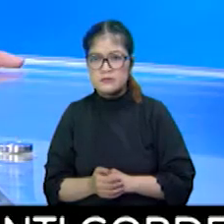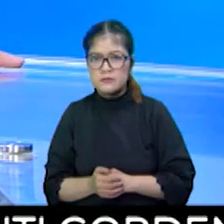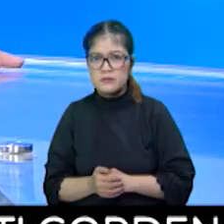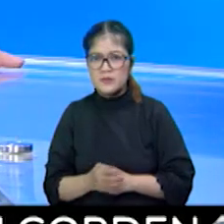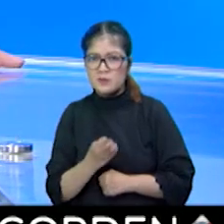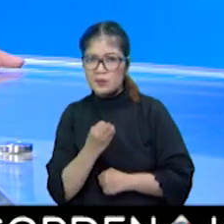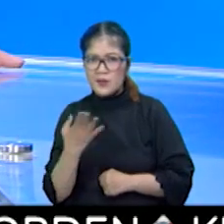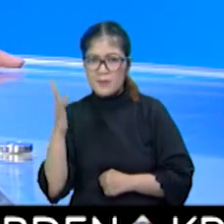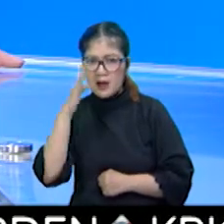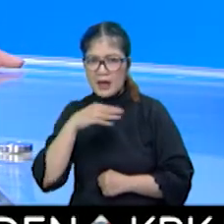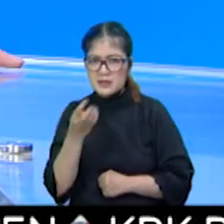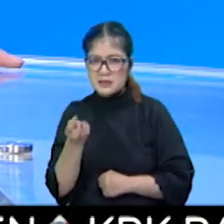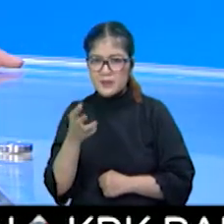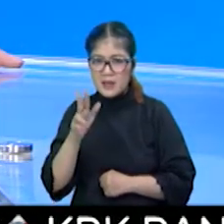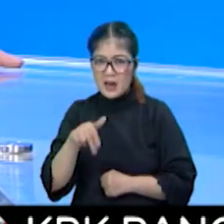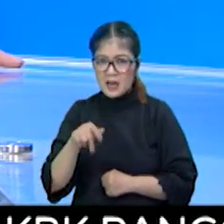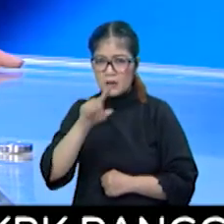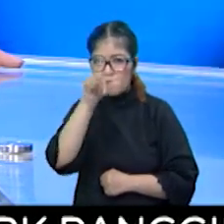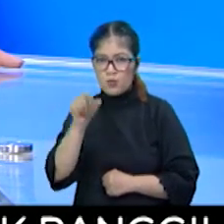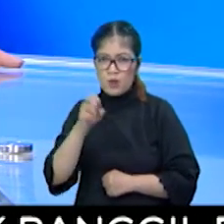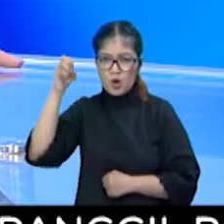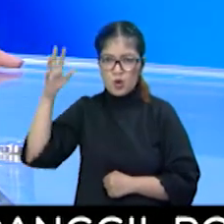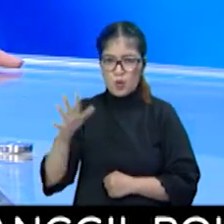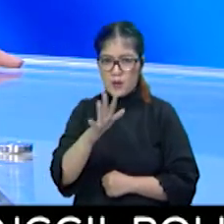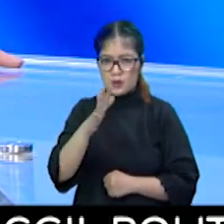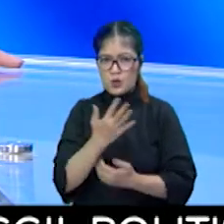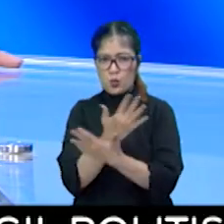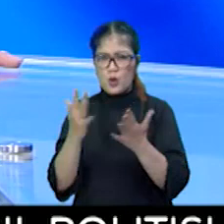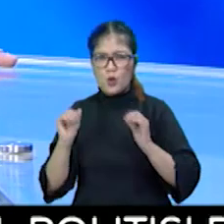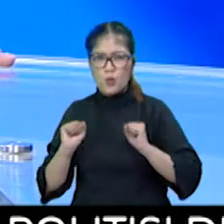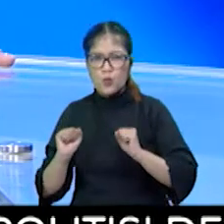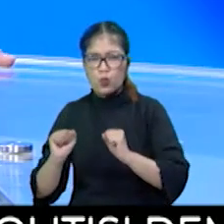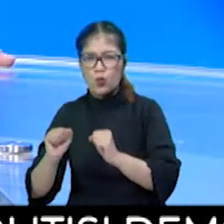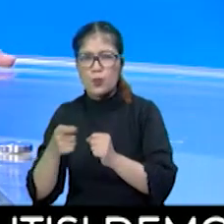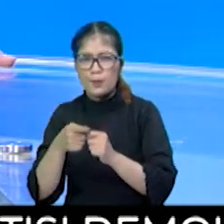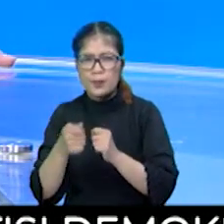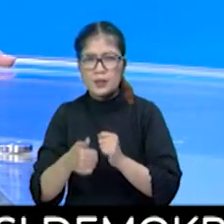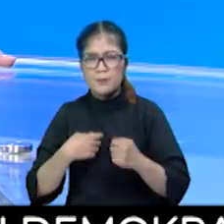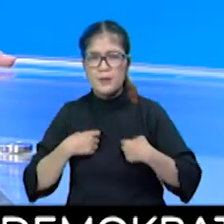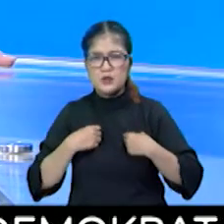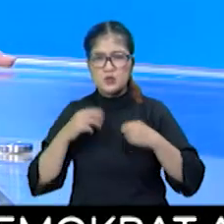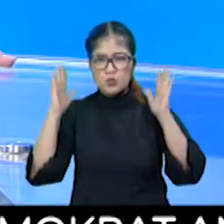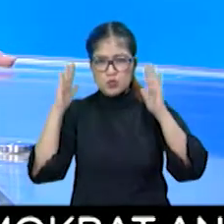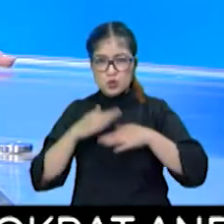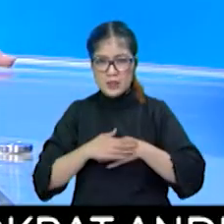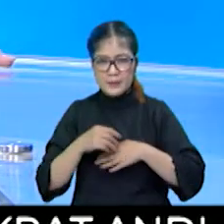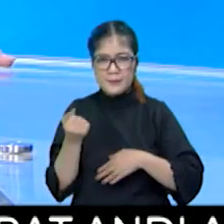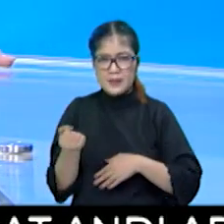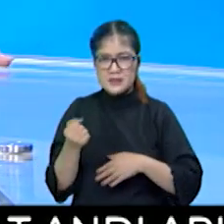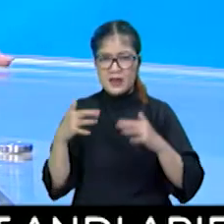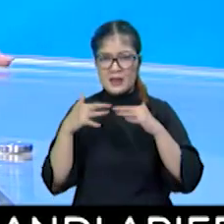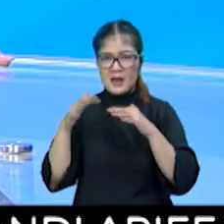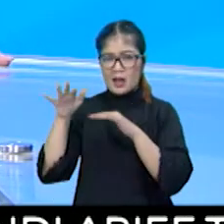Hai pemirsa beberapa hari jelang memasuki bulan suci Ramadhan warga berburu berbagai keperluan termasuk baju muslim di pasar Tanah Abang